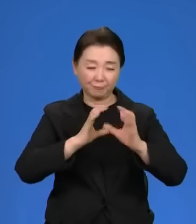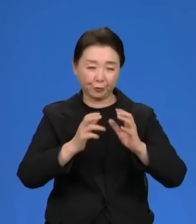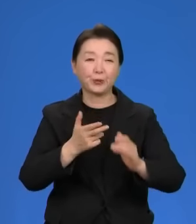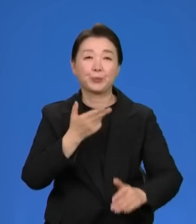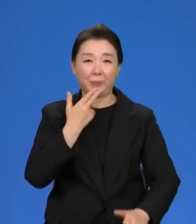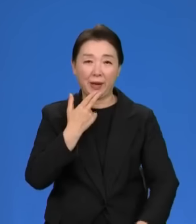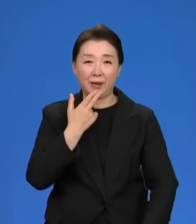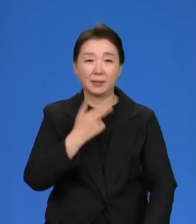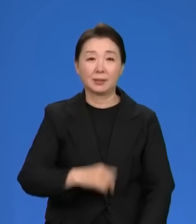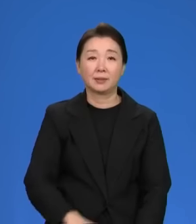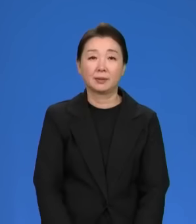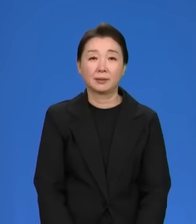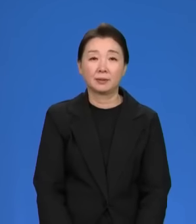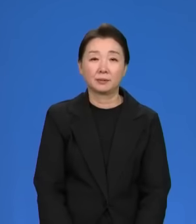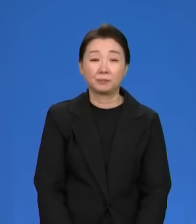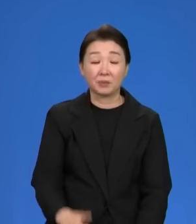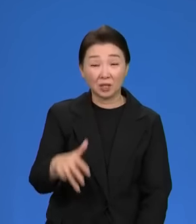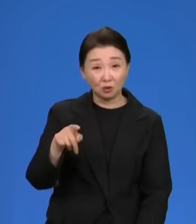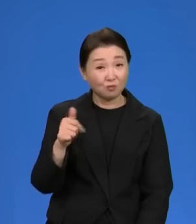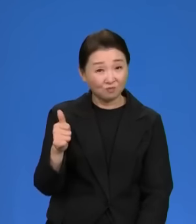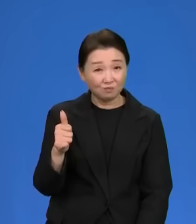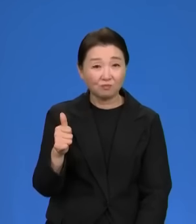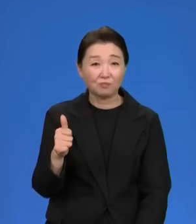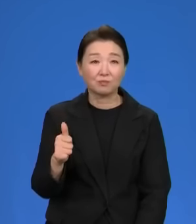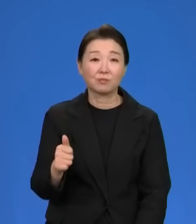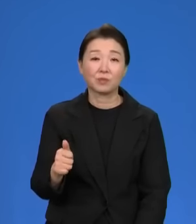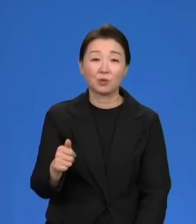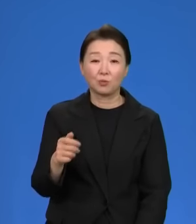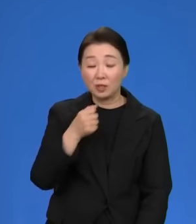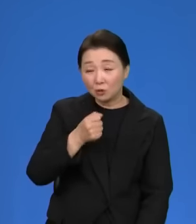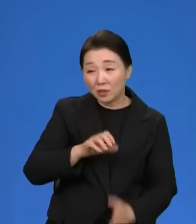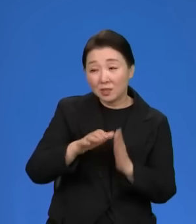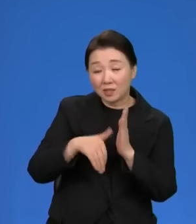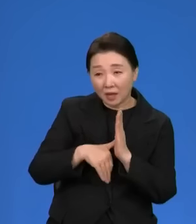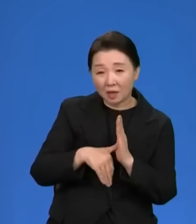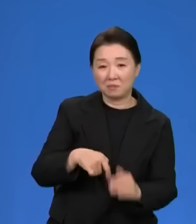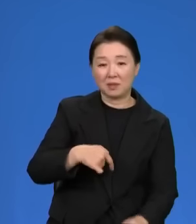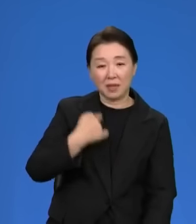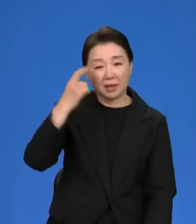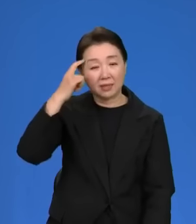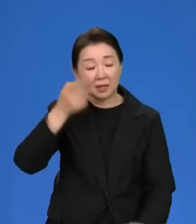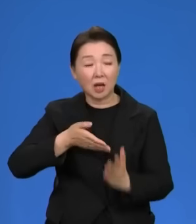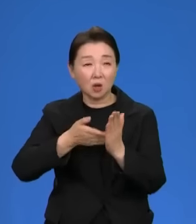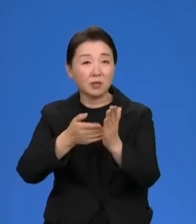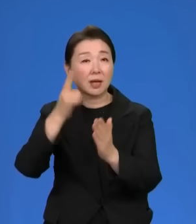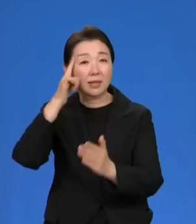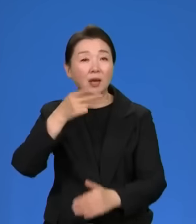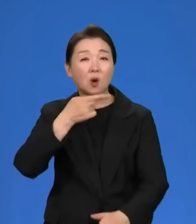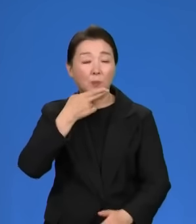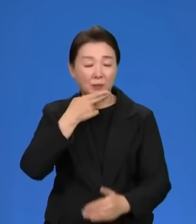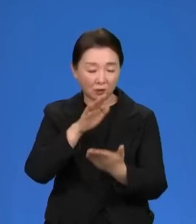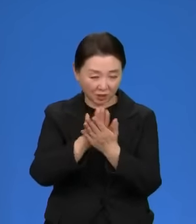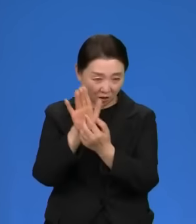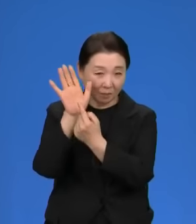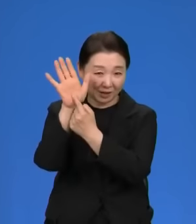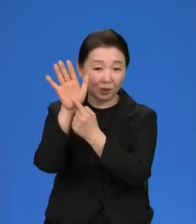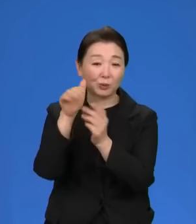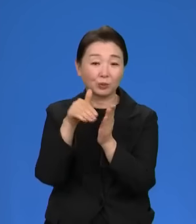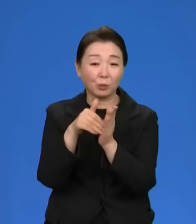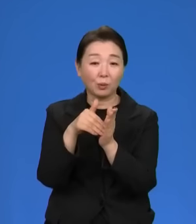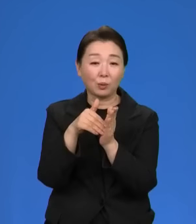건 아니다라고 얘기를 했습니다. 아, 추경 원내대표가? 예, 추경 원내대표도 저희 취재진에게 자신은 이런 생각을 건의할 생각이 없다라고 직접 밝혔고요.